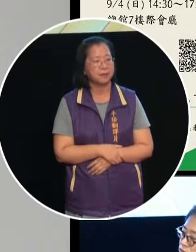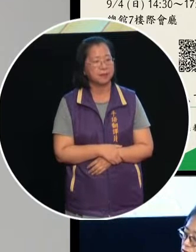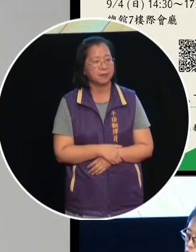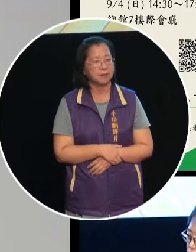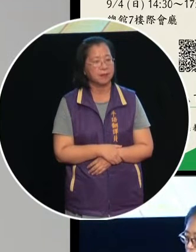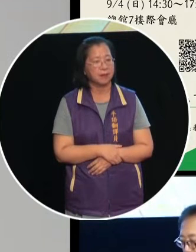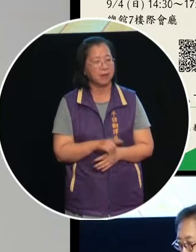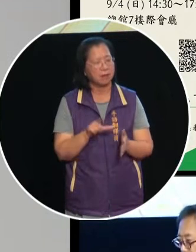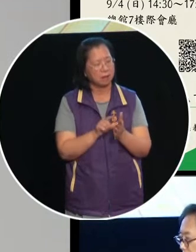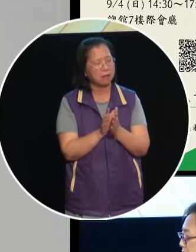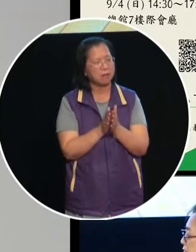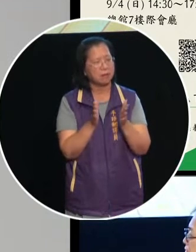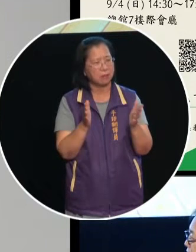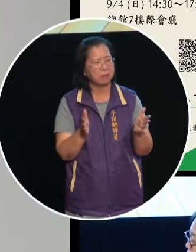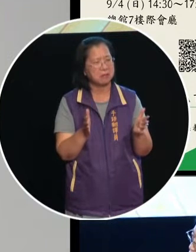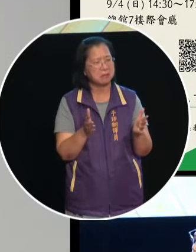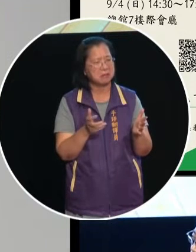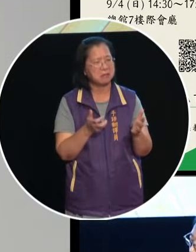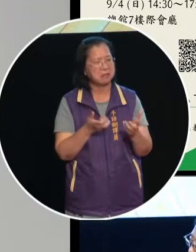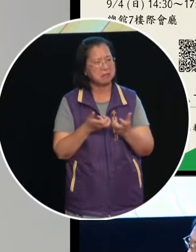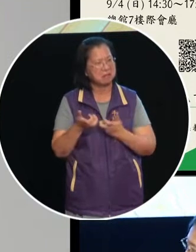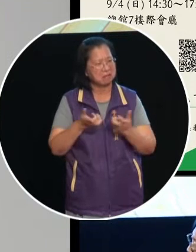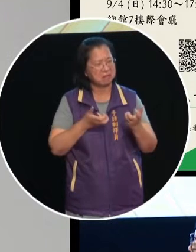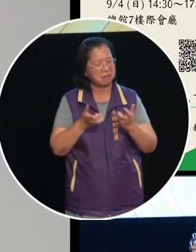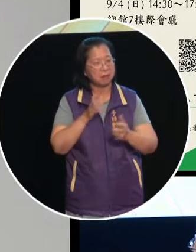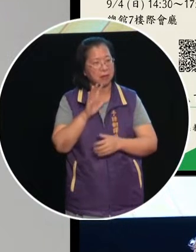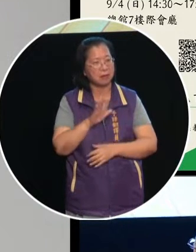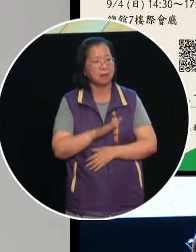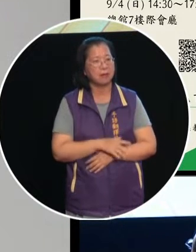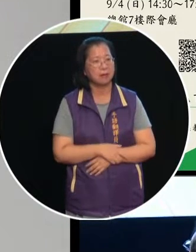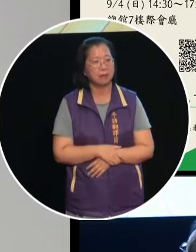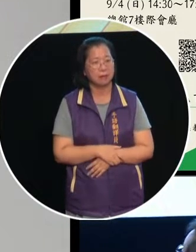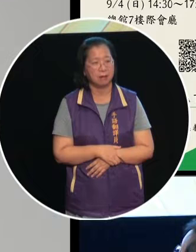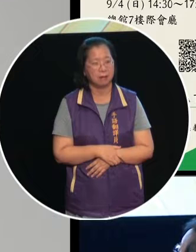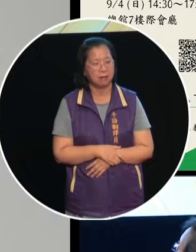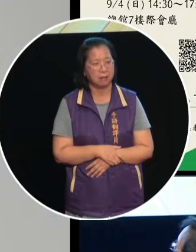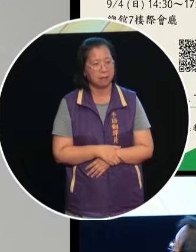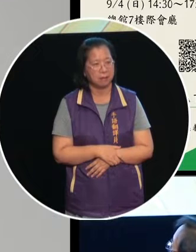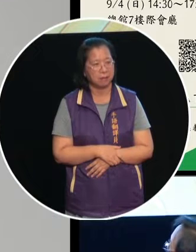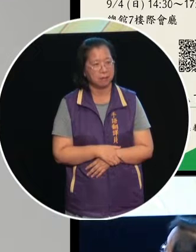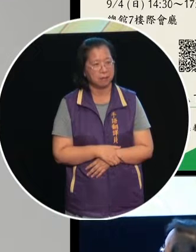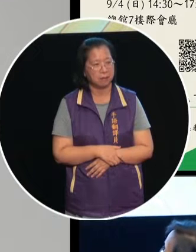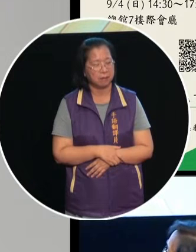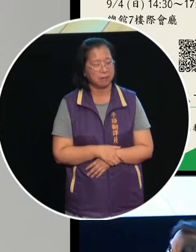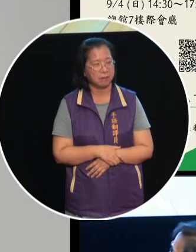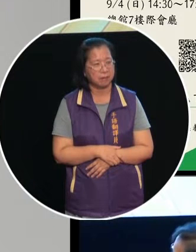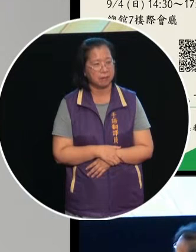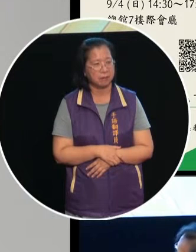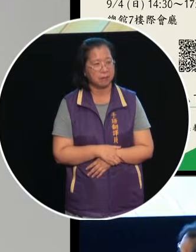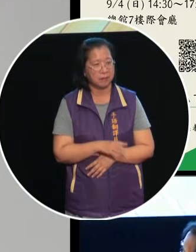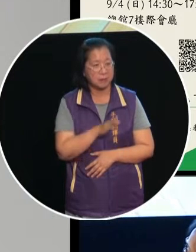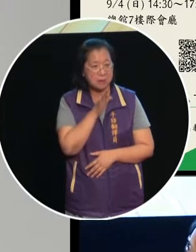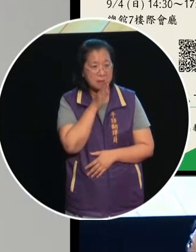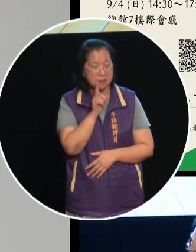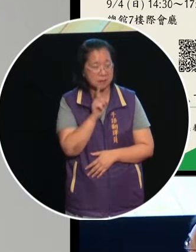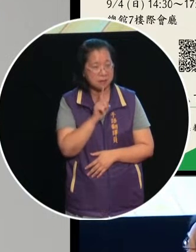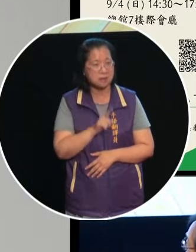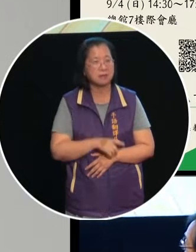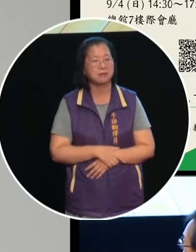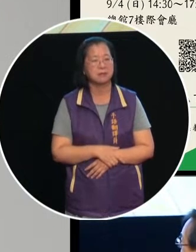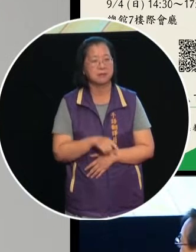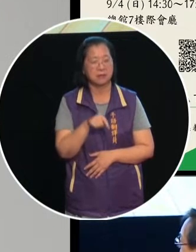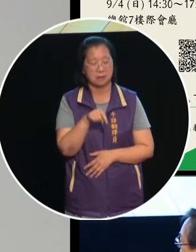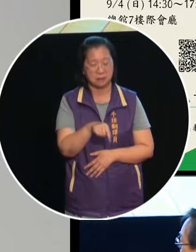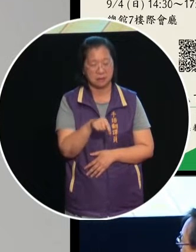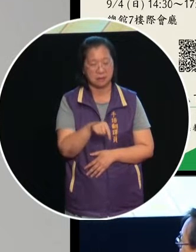有一段时间是分裂，就没很不行。不过他们又经过这一次的一